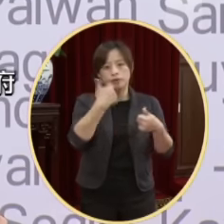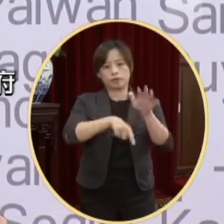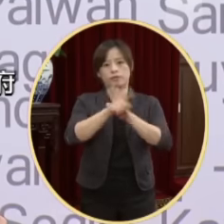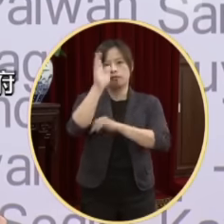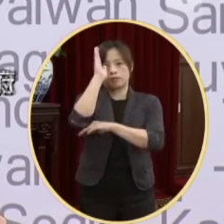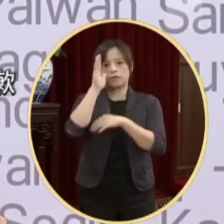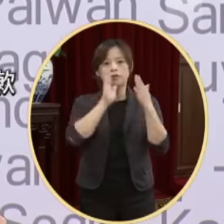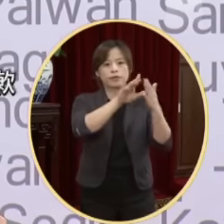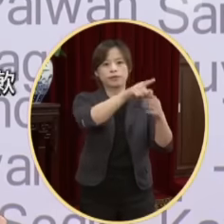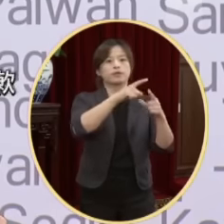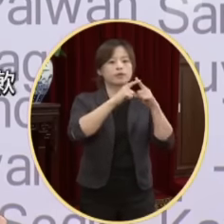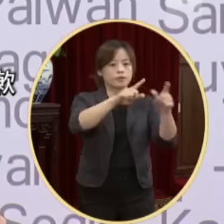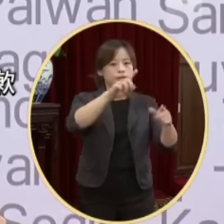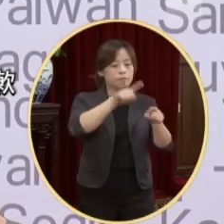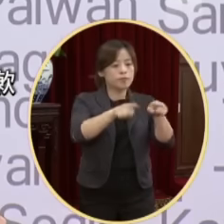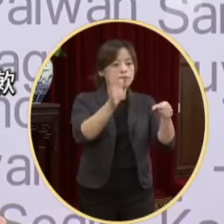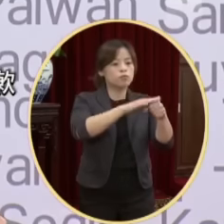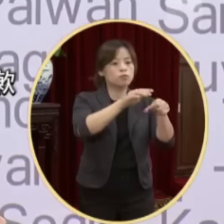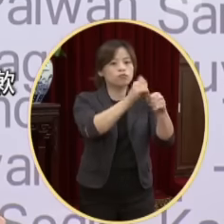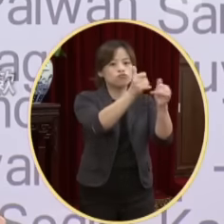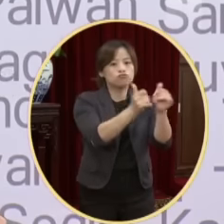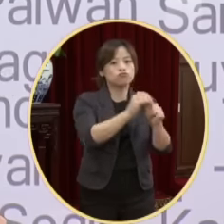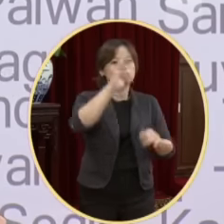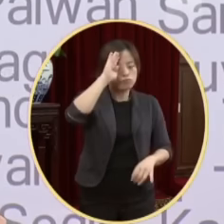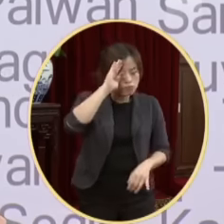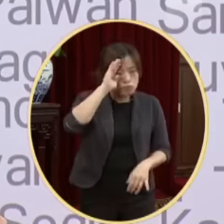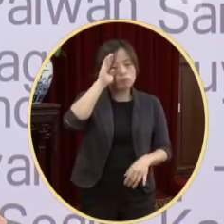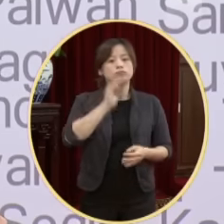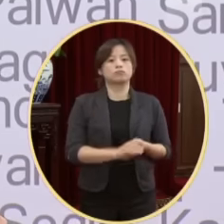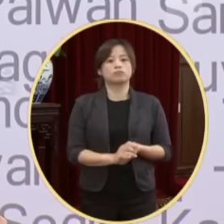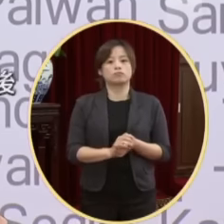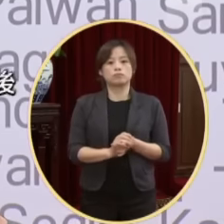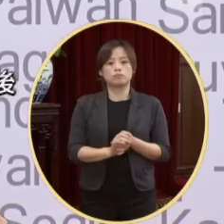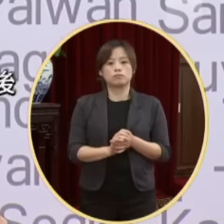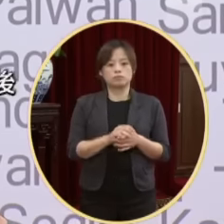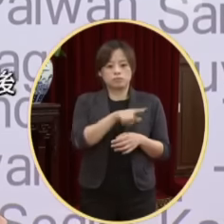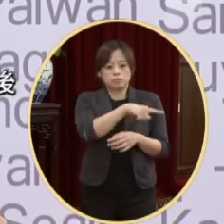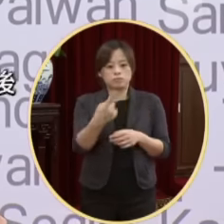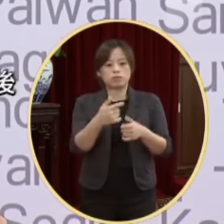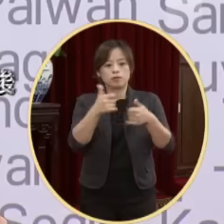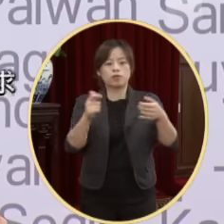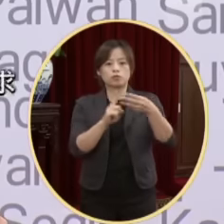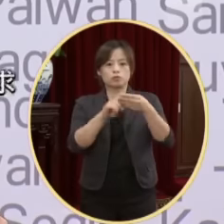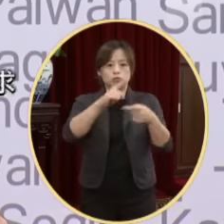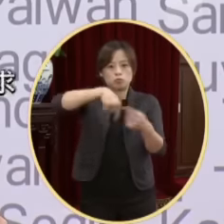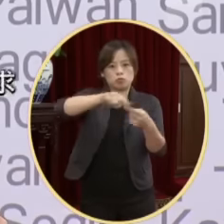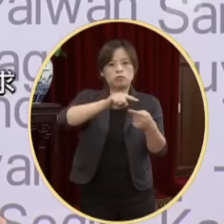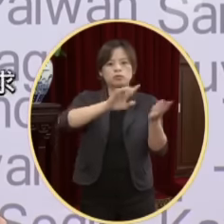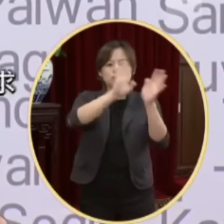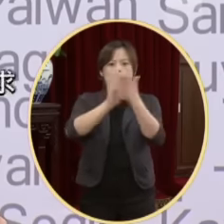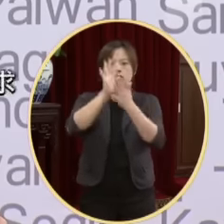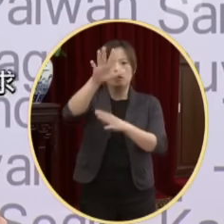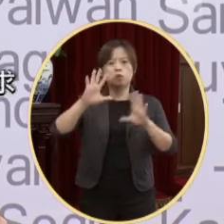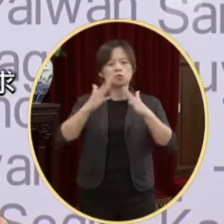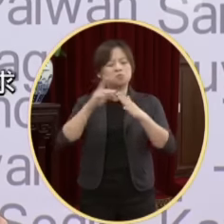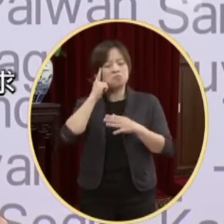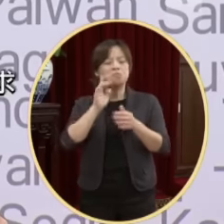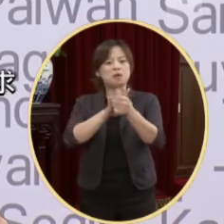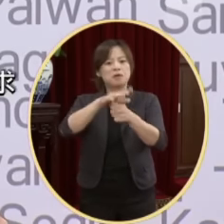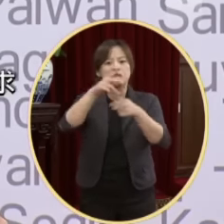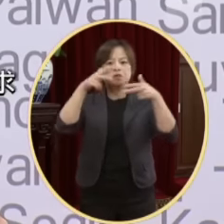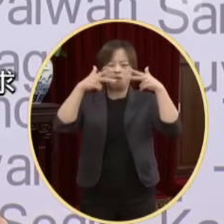政府向平埔族群道歉。民族转型后，国家曾经回应原住民族运